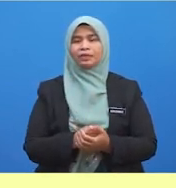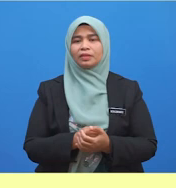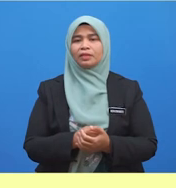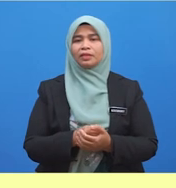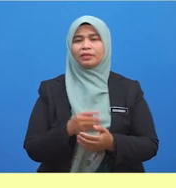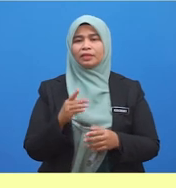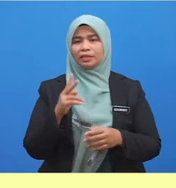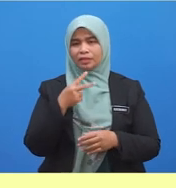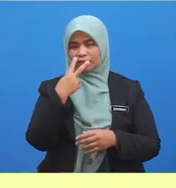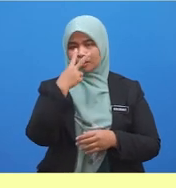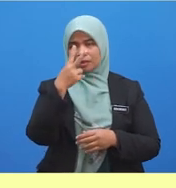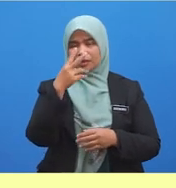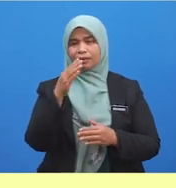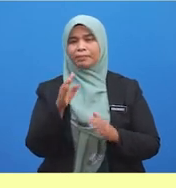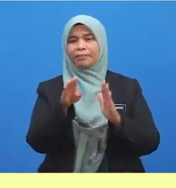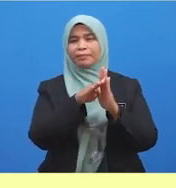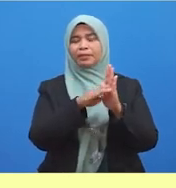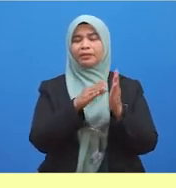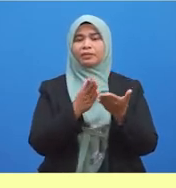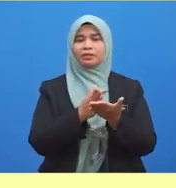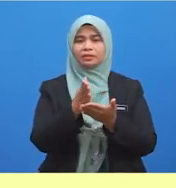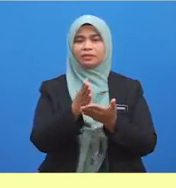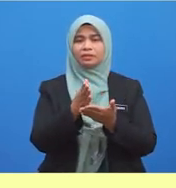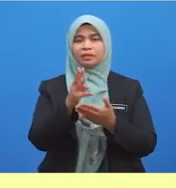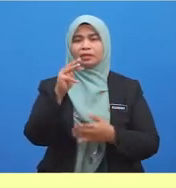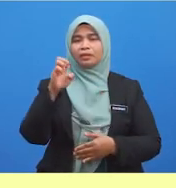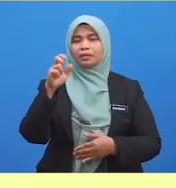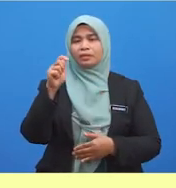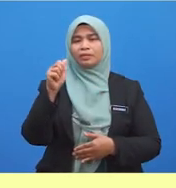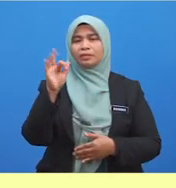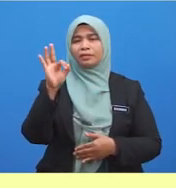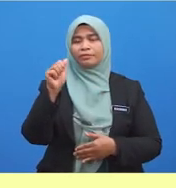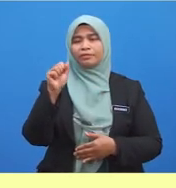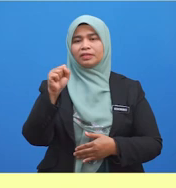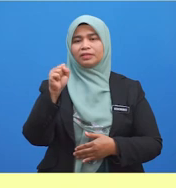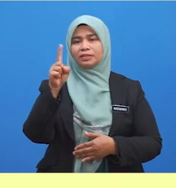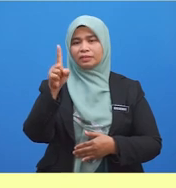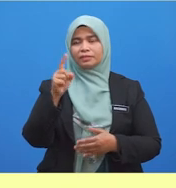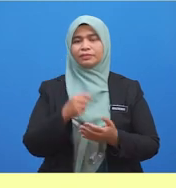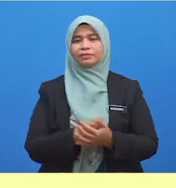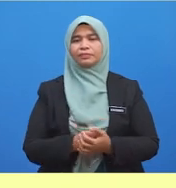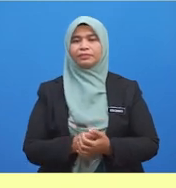mari kita lihat peringkat seterusnya, iaitu metafasa 1.